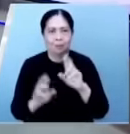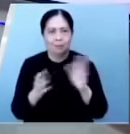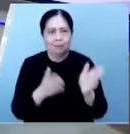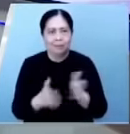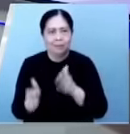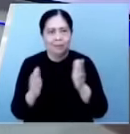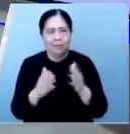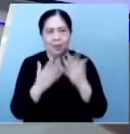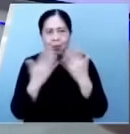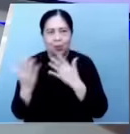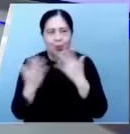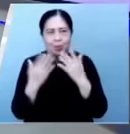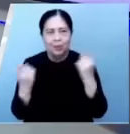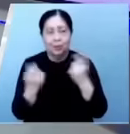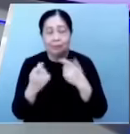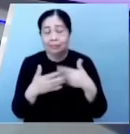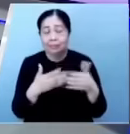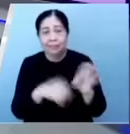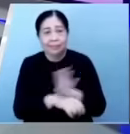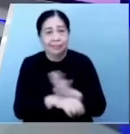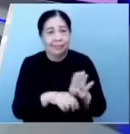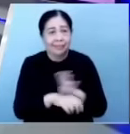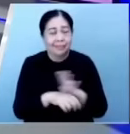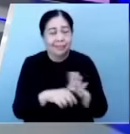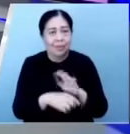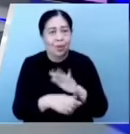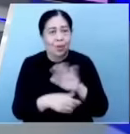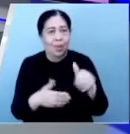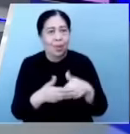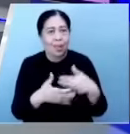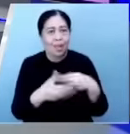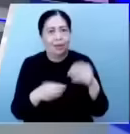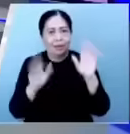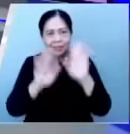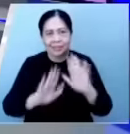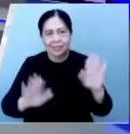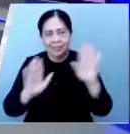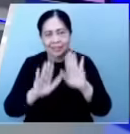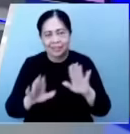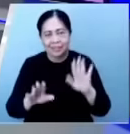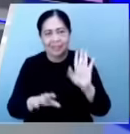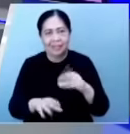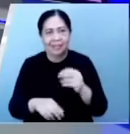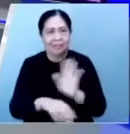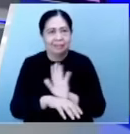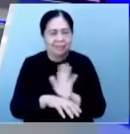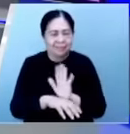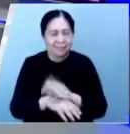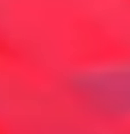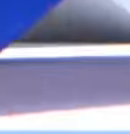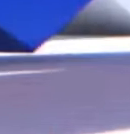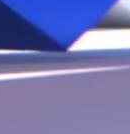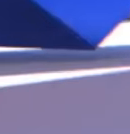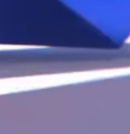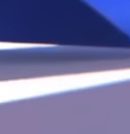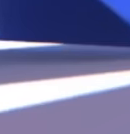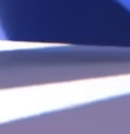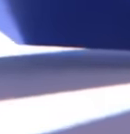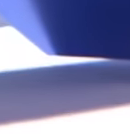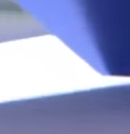yan ay kahit busy din siya sa All Out Sundays at upcoming series with her ka-love team, Alan Ansay. Makichika kay Lars Santiago.